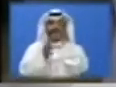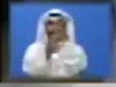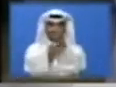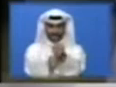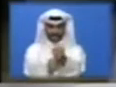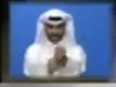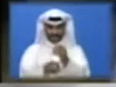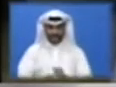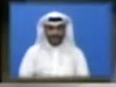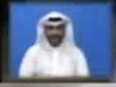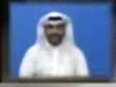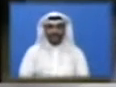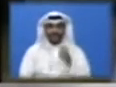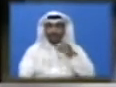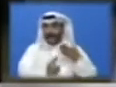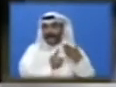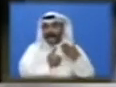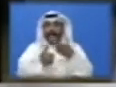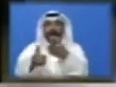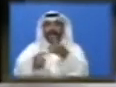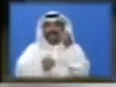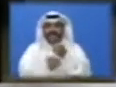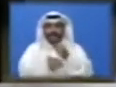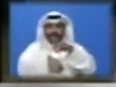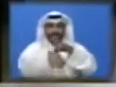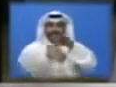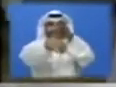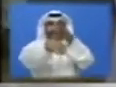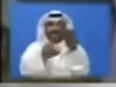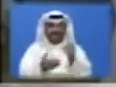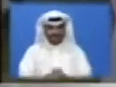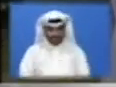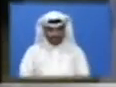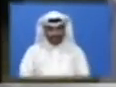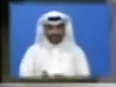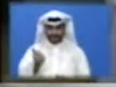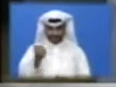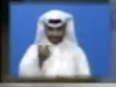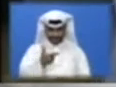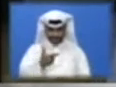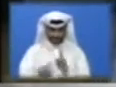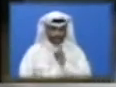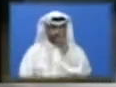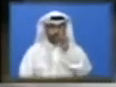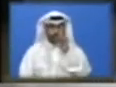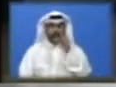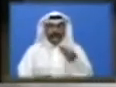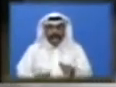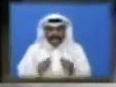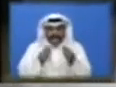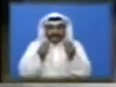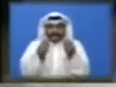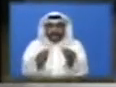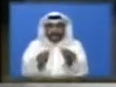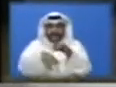حفظه الله ورعاه كقائد للعمل الإنساني. والحقيقة أن هذا التكريم